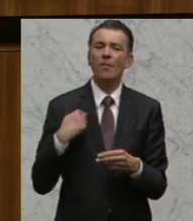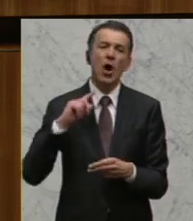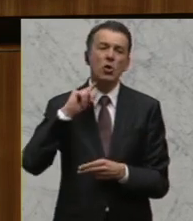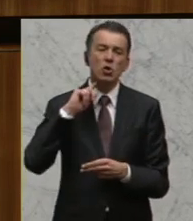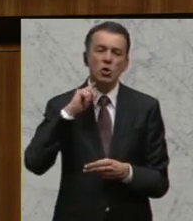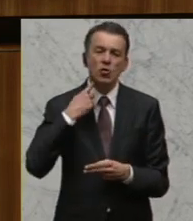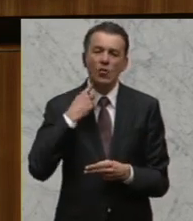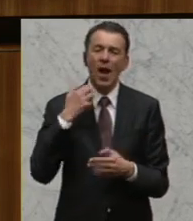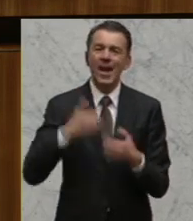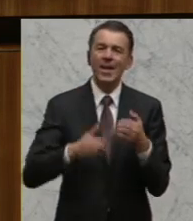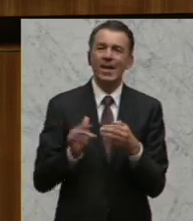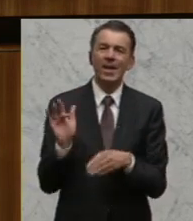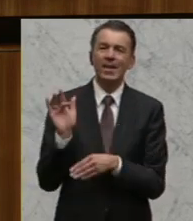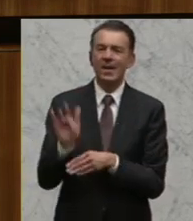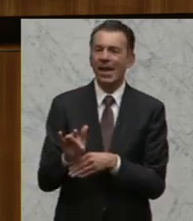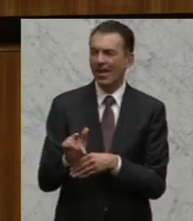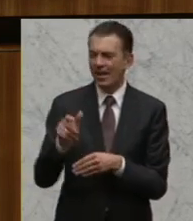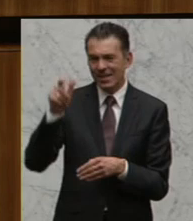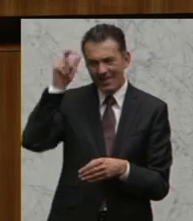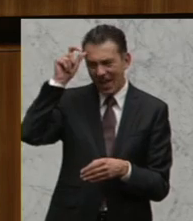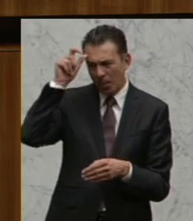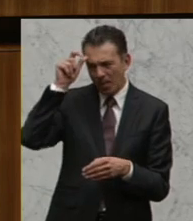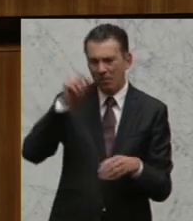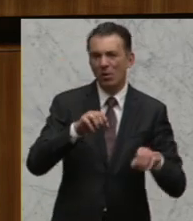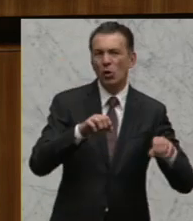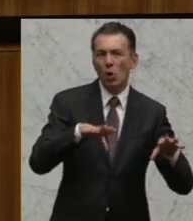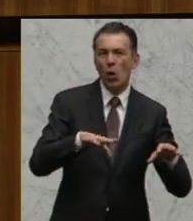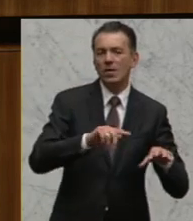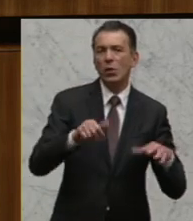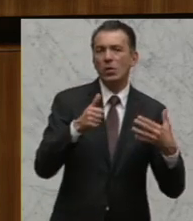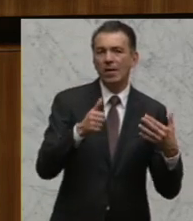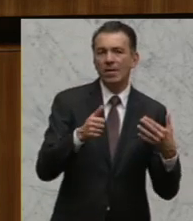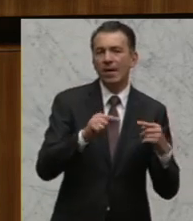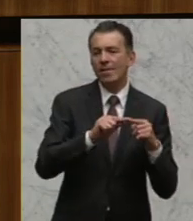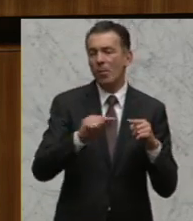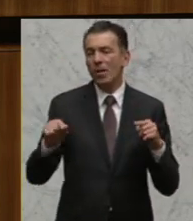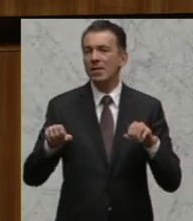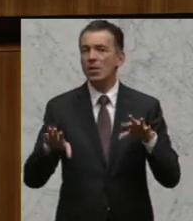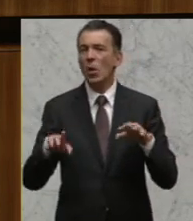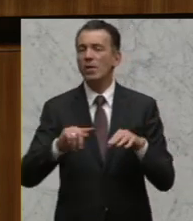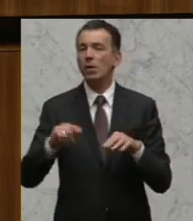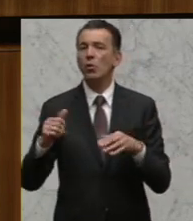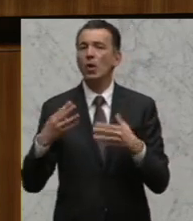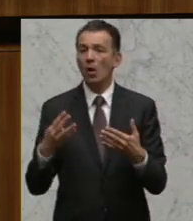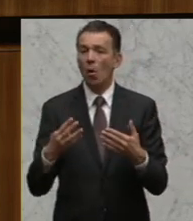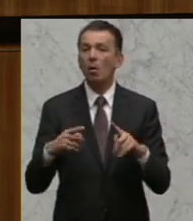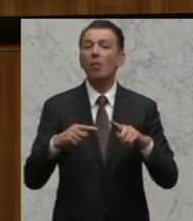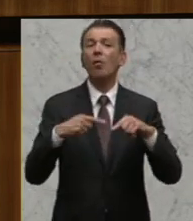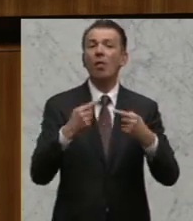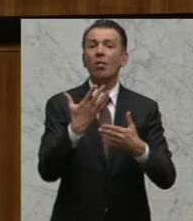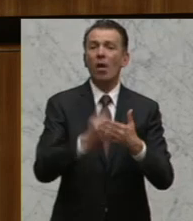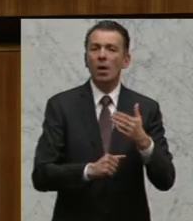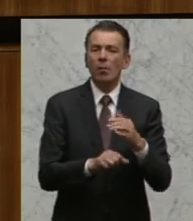zwischen 1906 und 1909. All diese Dinge haben letztlich zu einer großen Katastrophe